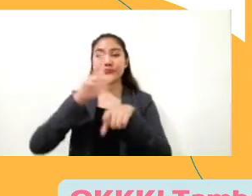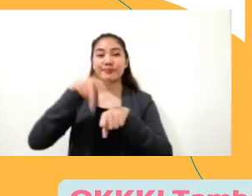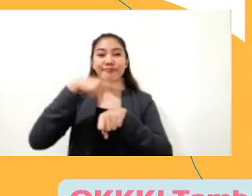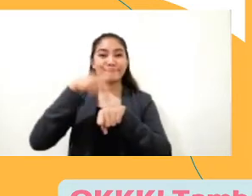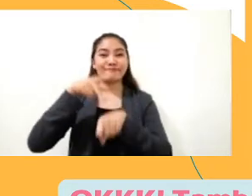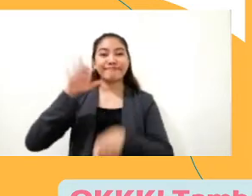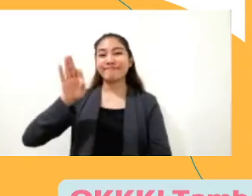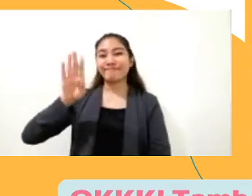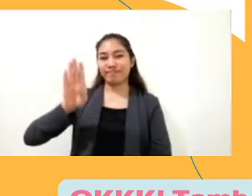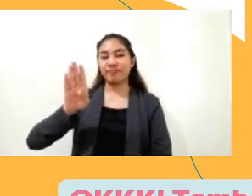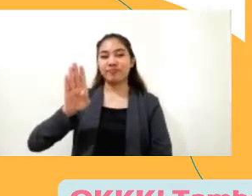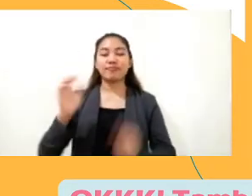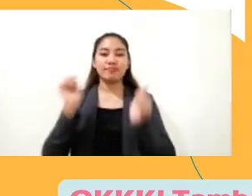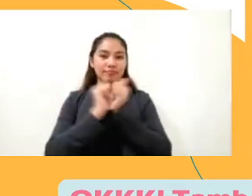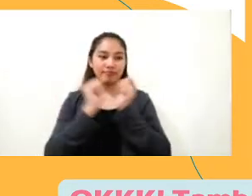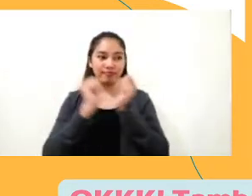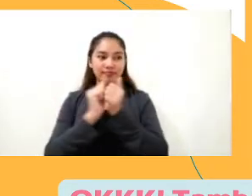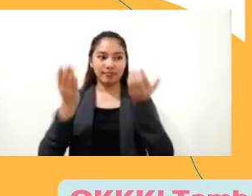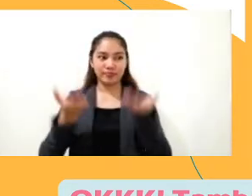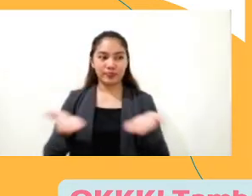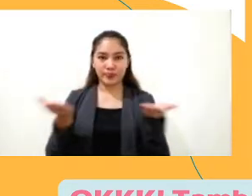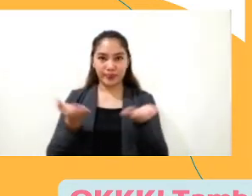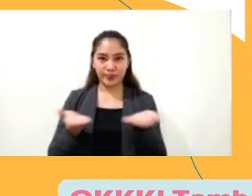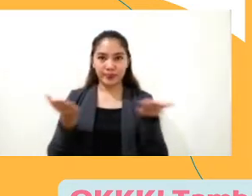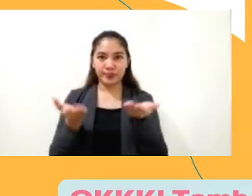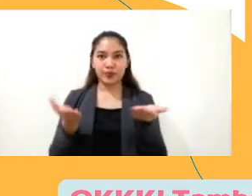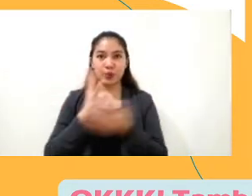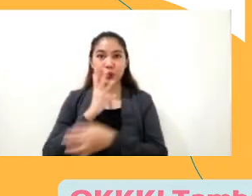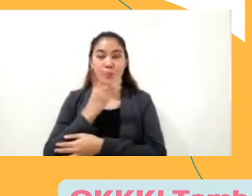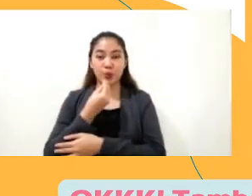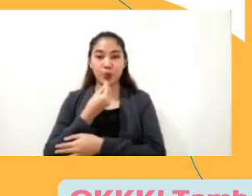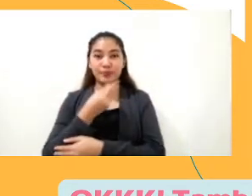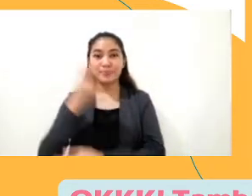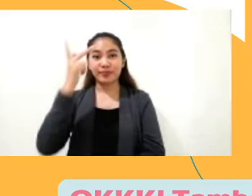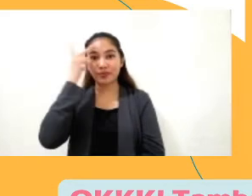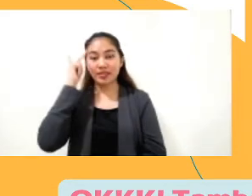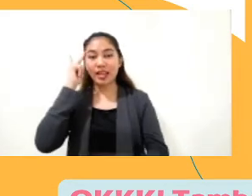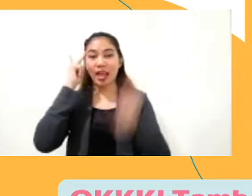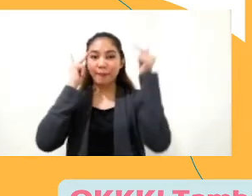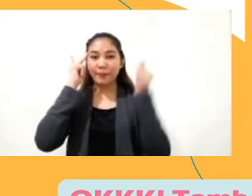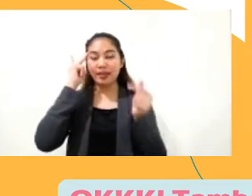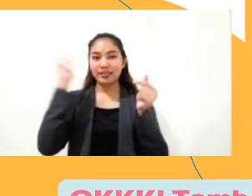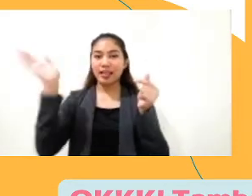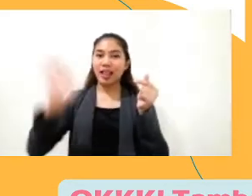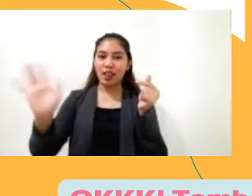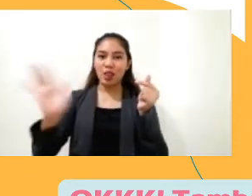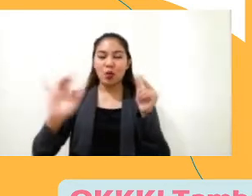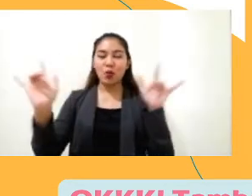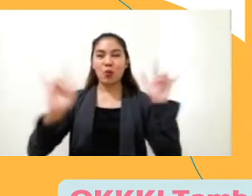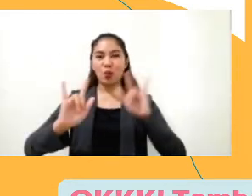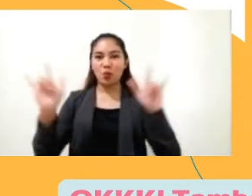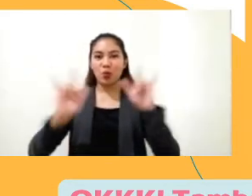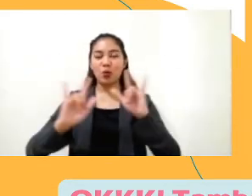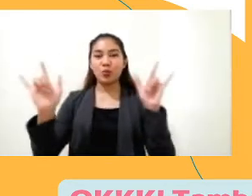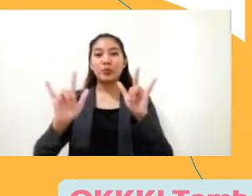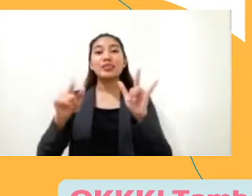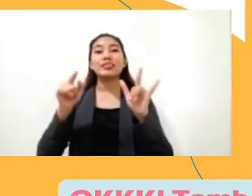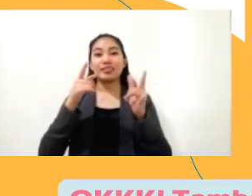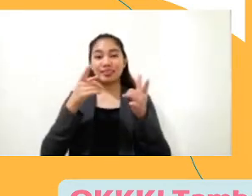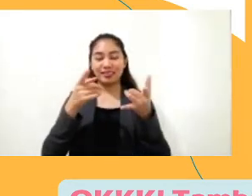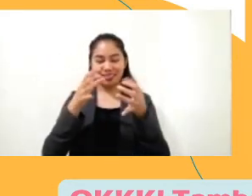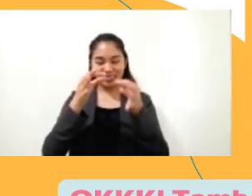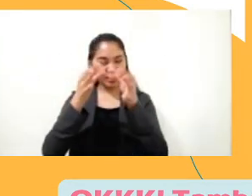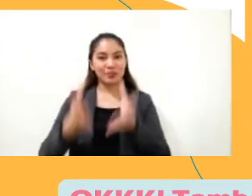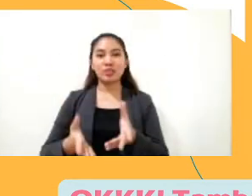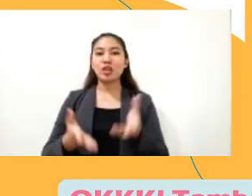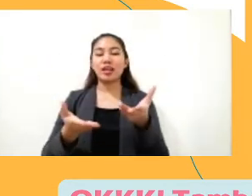sa episode na ito, ating nating maaasahan sila Ate KZ, Ate Amy. Hello po! Sila po yung tumutulong na magtawid ng ating